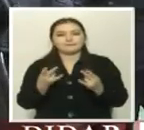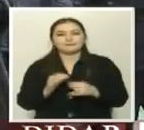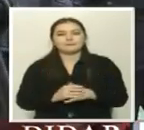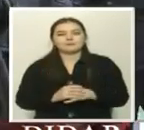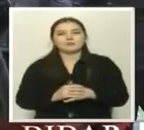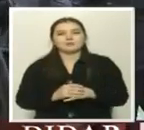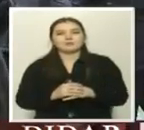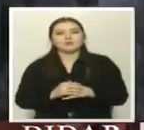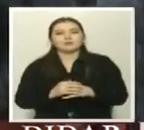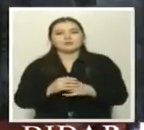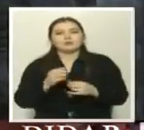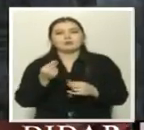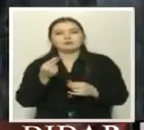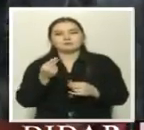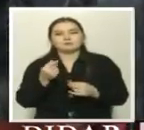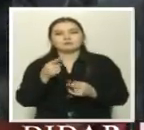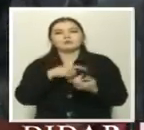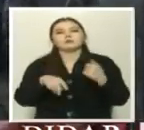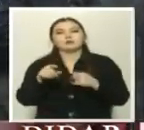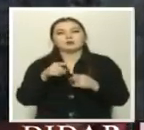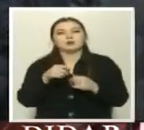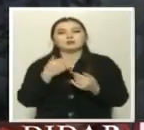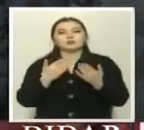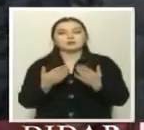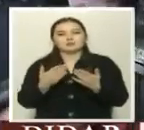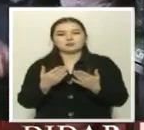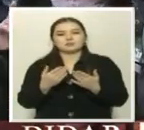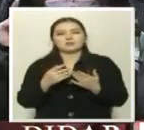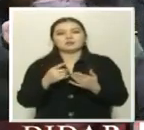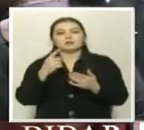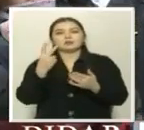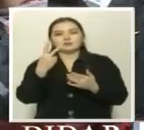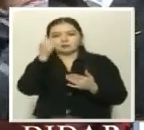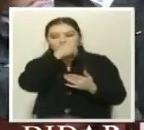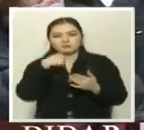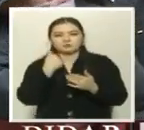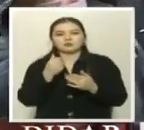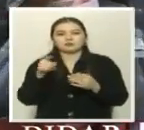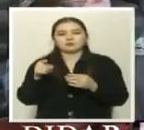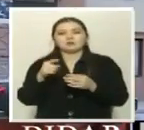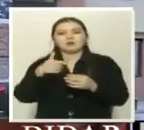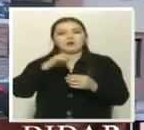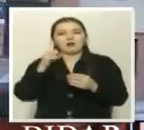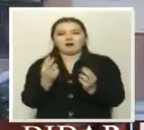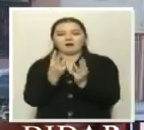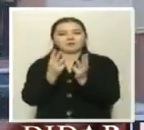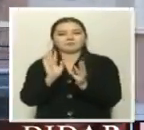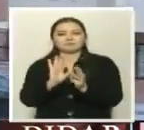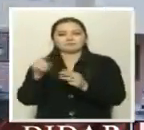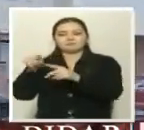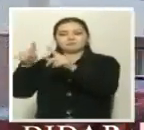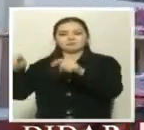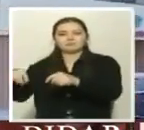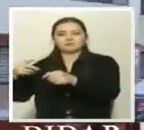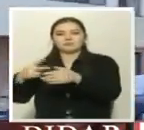Әрине, ол үшін ақшаны екі есе төрейді. 2 жыл бойы ас-суды тоқпен жасап келген тұрғындар бір емес бірнеше рет пәтерден өртте шықты деп